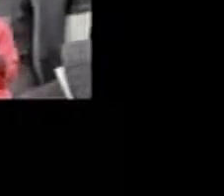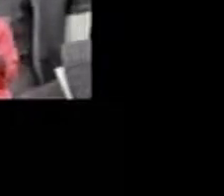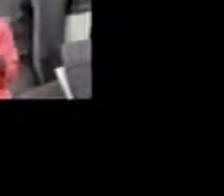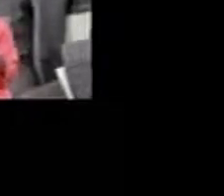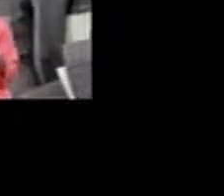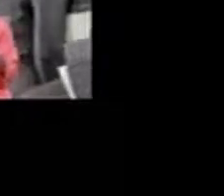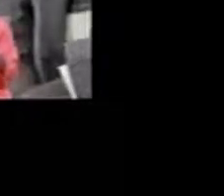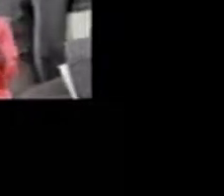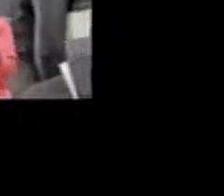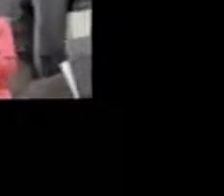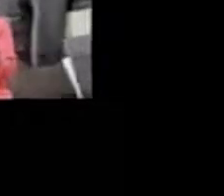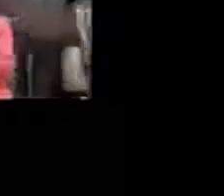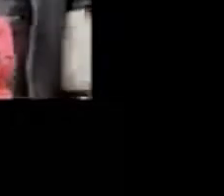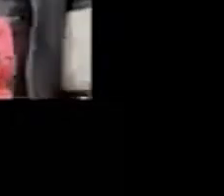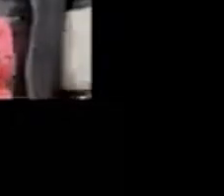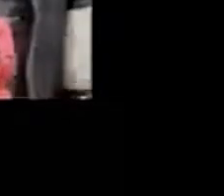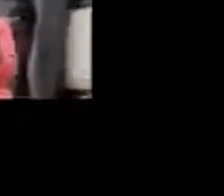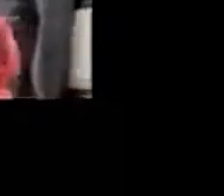Praise the Lord.